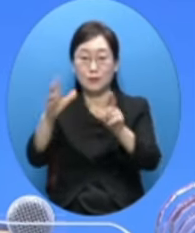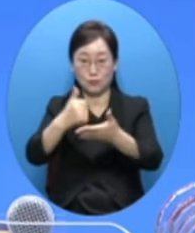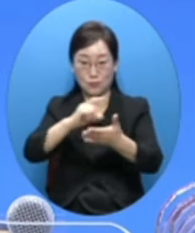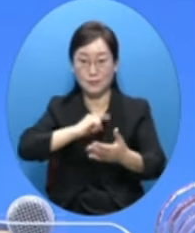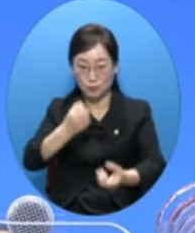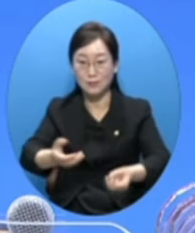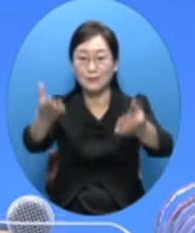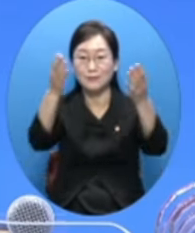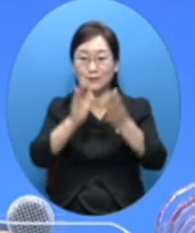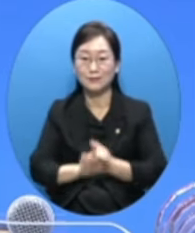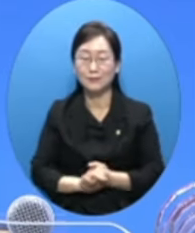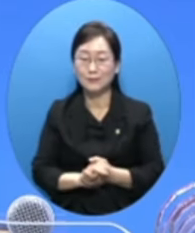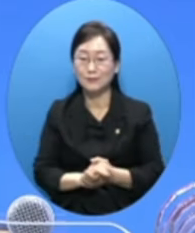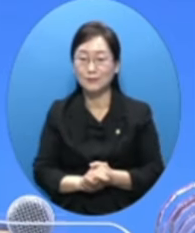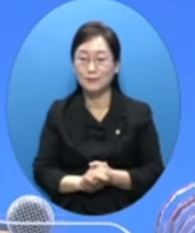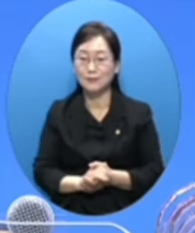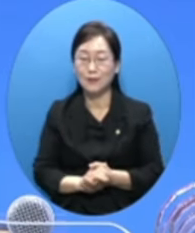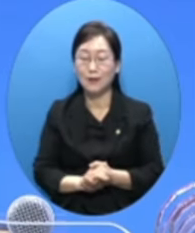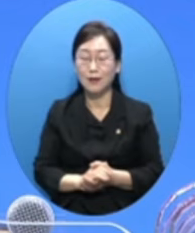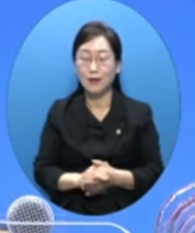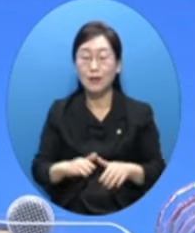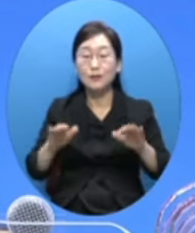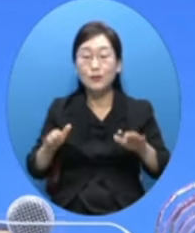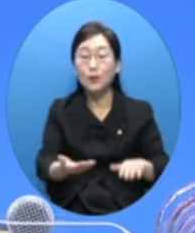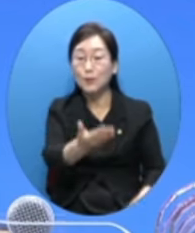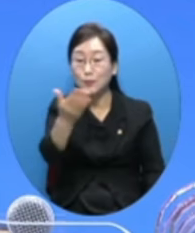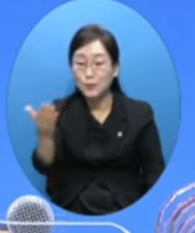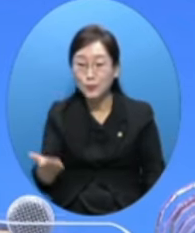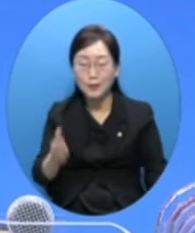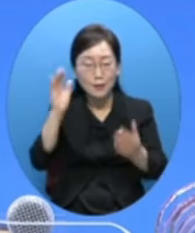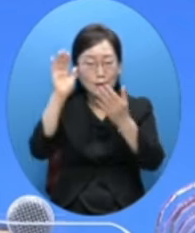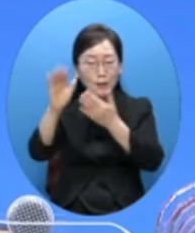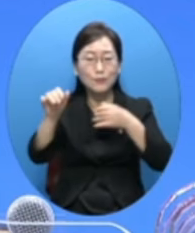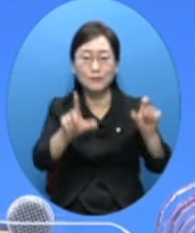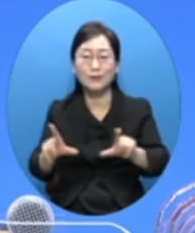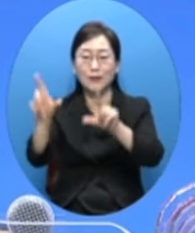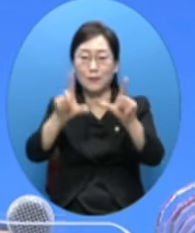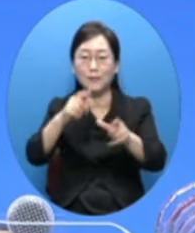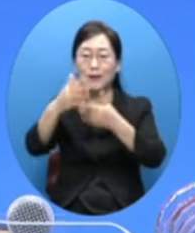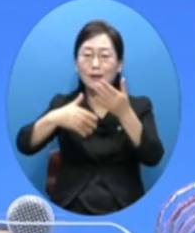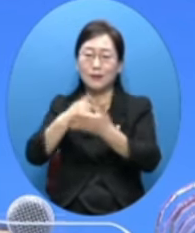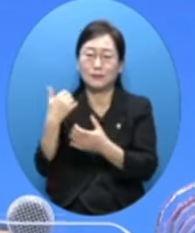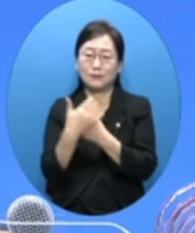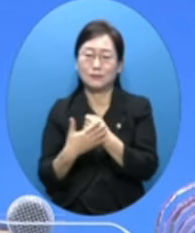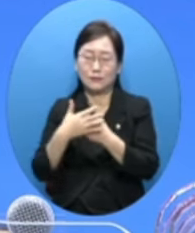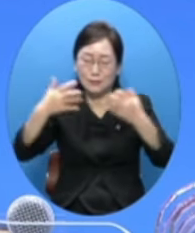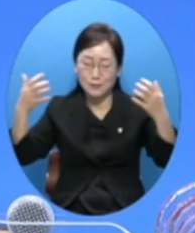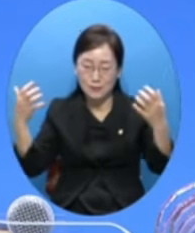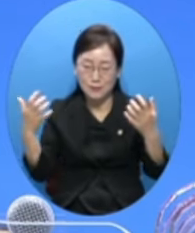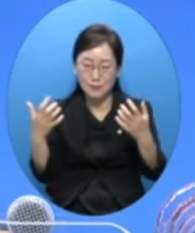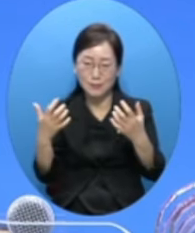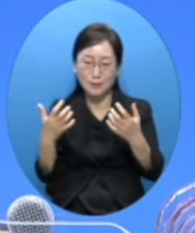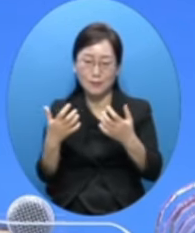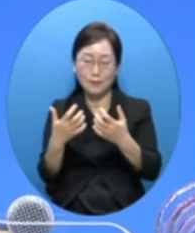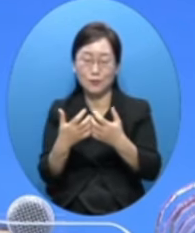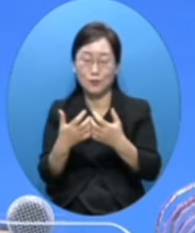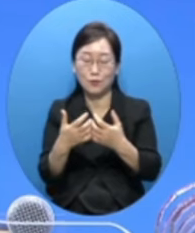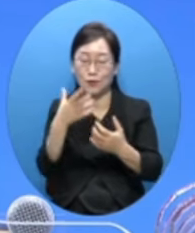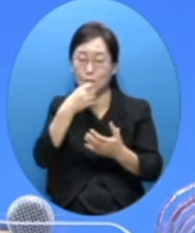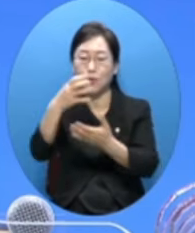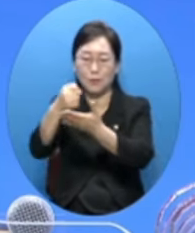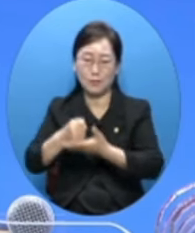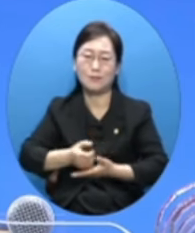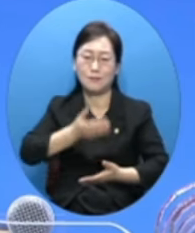주님으로 축원합니다. 그럼 여러분의 앞으로의 삶이 하나님의 은혜가 넘쳐나는 복받은 삶이 될